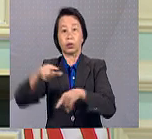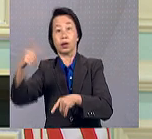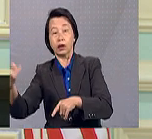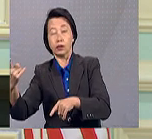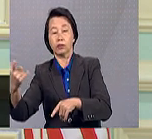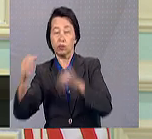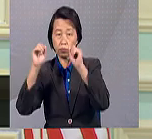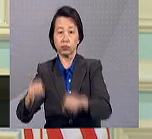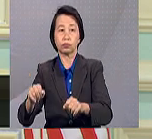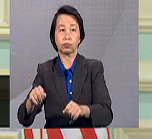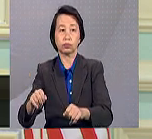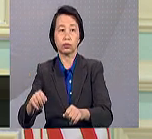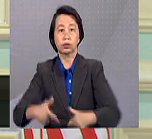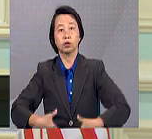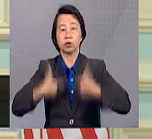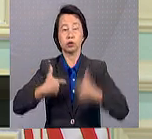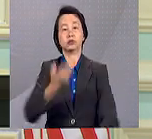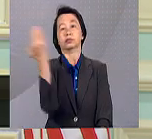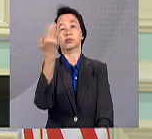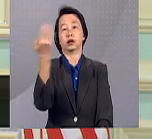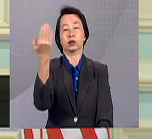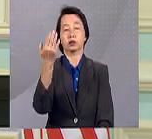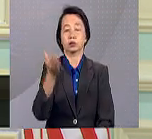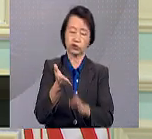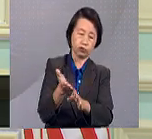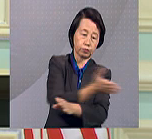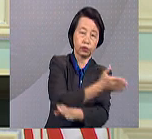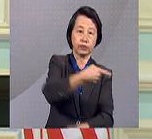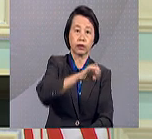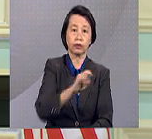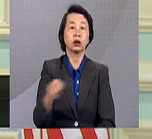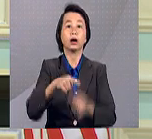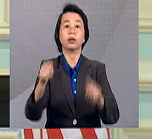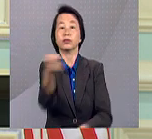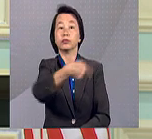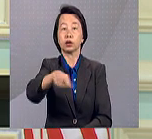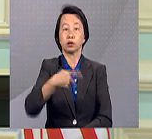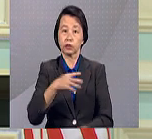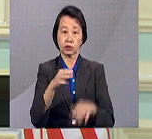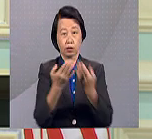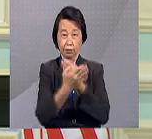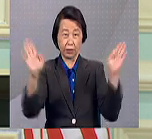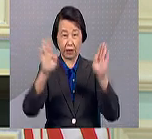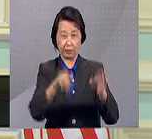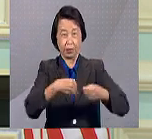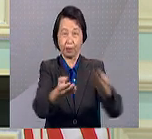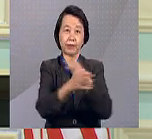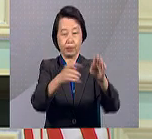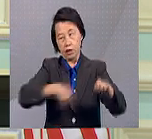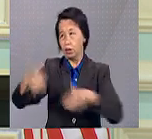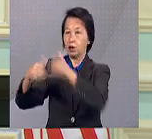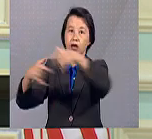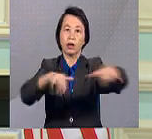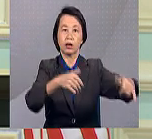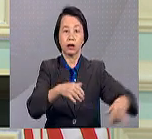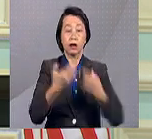boleh hidup seperti biasa, seperti sebelum PKPD. Tapi mereka, takkan kita nak lepaskan seperti orang lain? Kalau kita